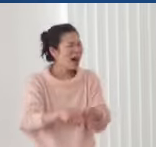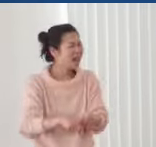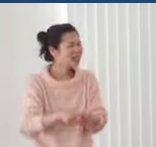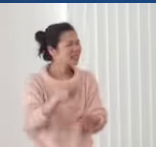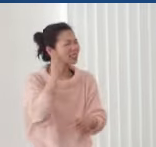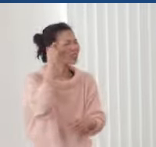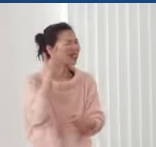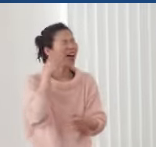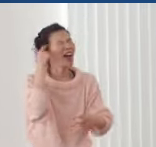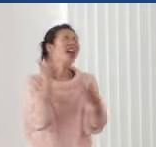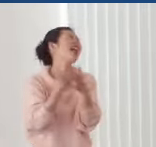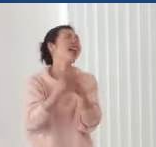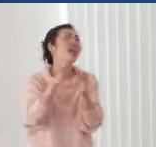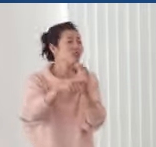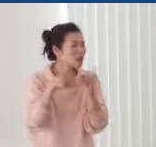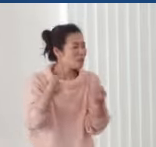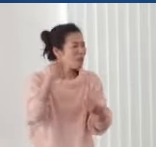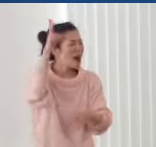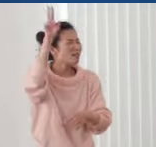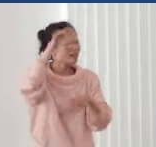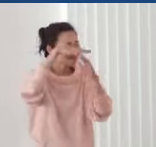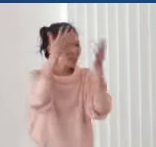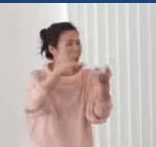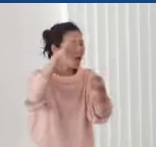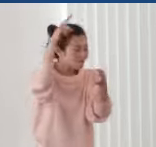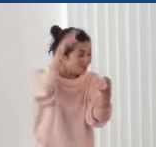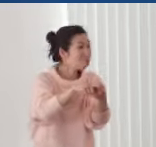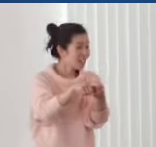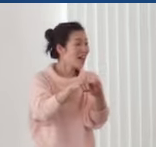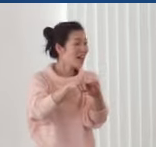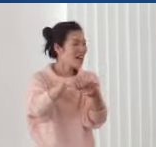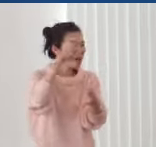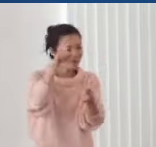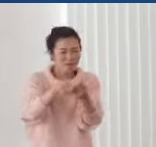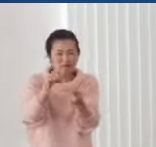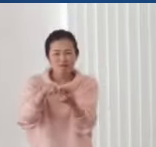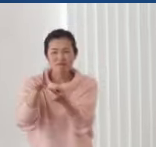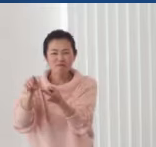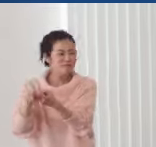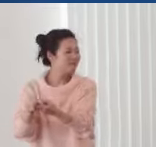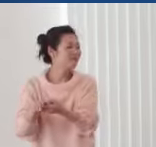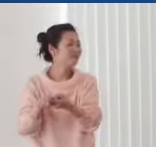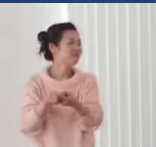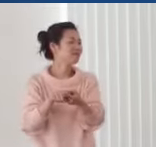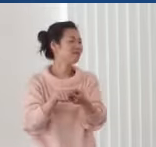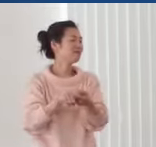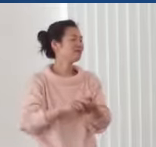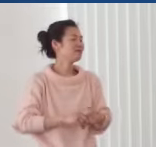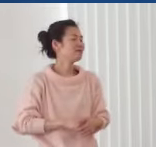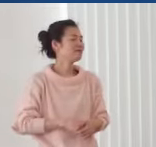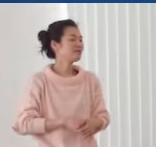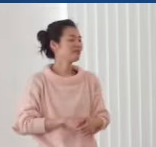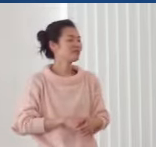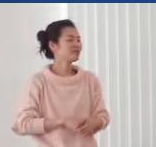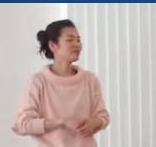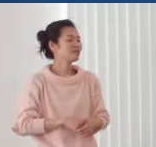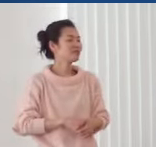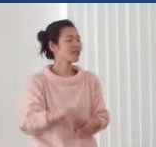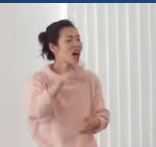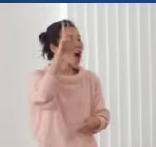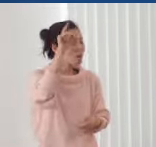人生に働かれるっていうことですね。で今日読んだ11節の前にこの神様の時